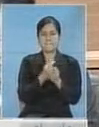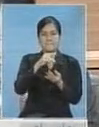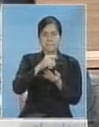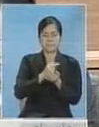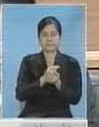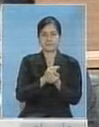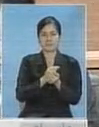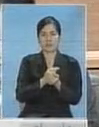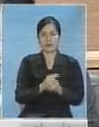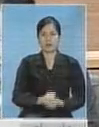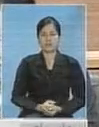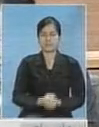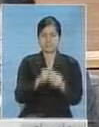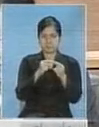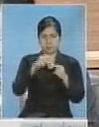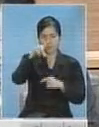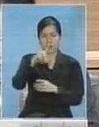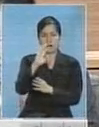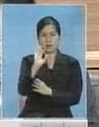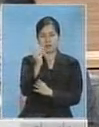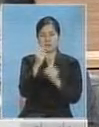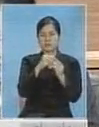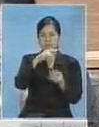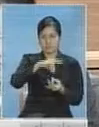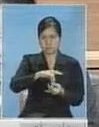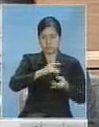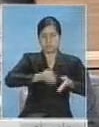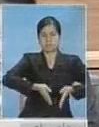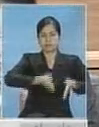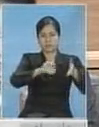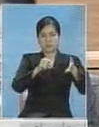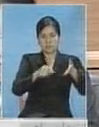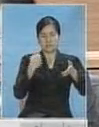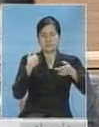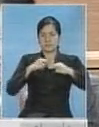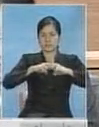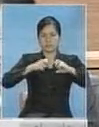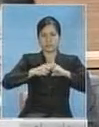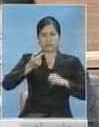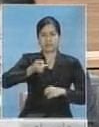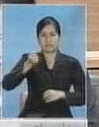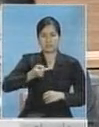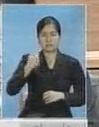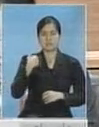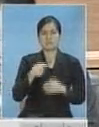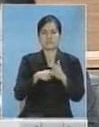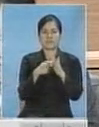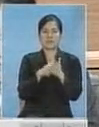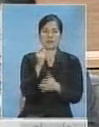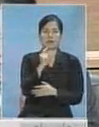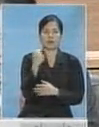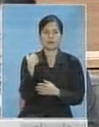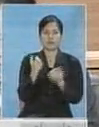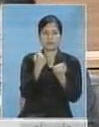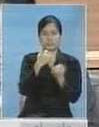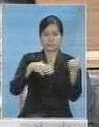าถนนหมายเลข12เส้นนี้ครับท่านประธานก็มีปัญหาตลอดเพราะว่ามันเกิดอุบัติเหตุเป็นประจำ